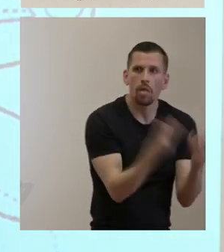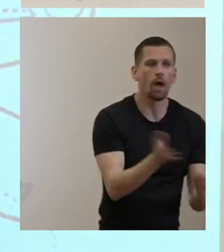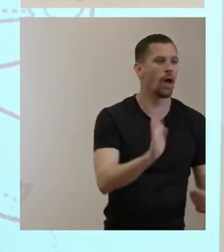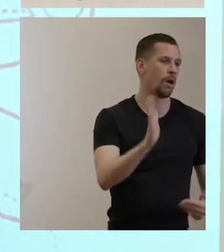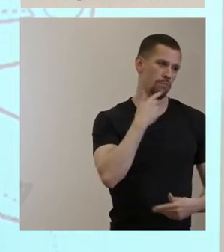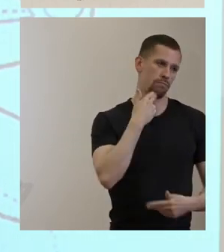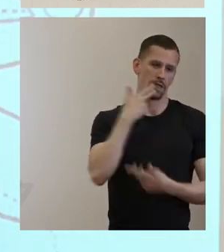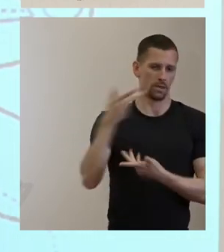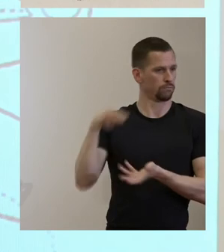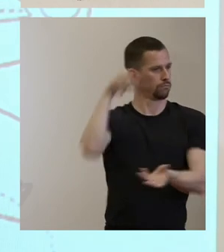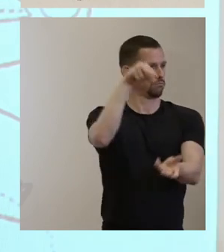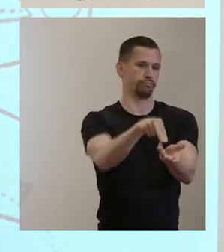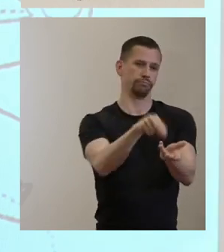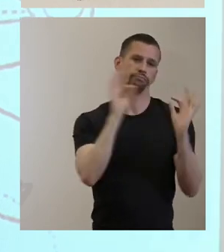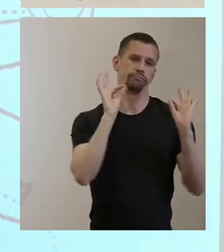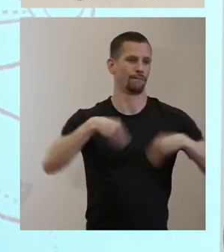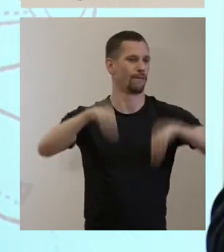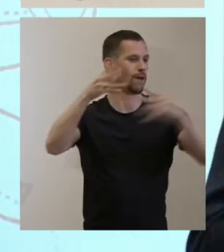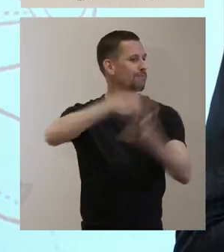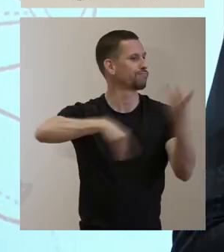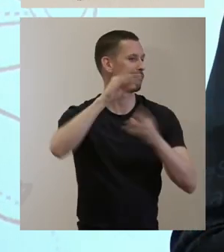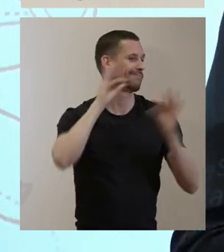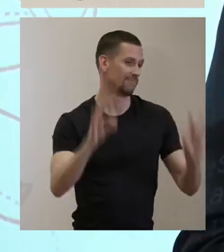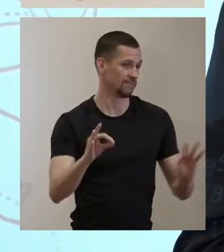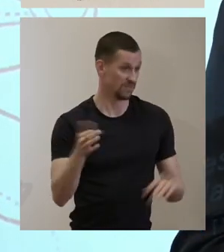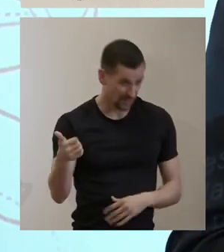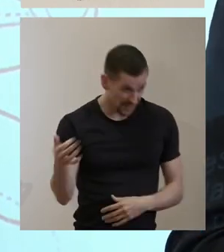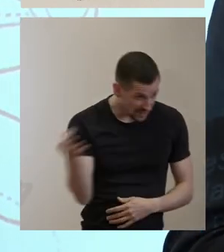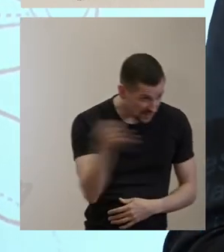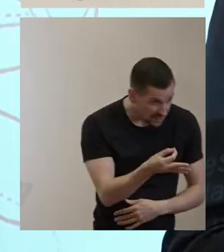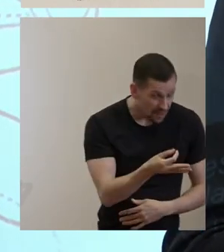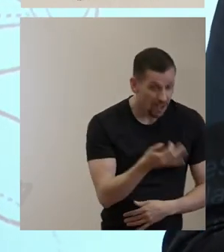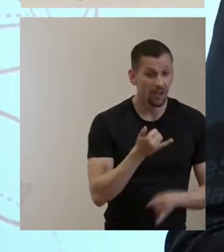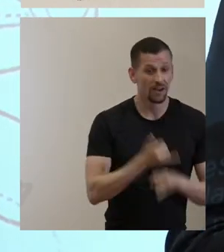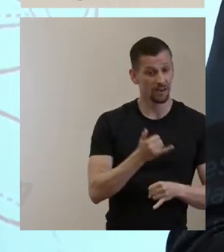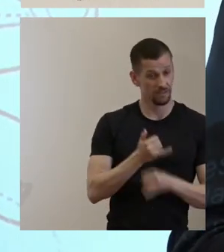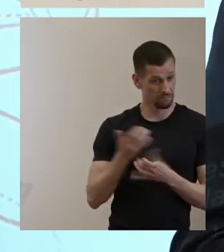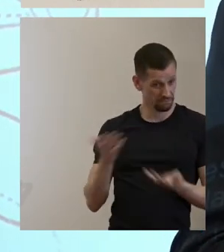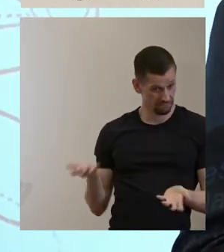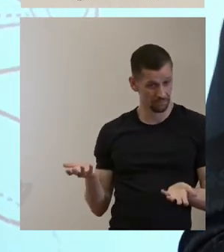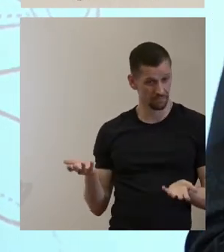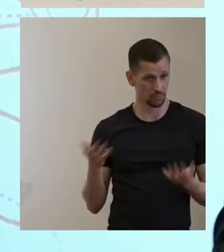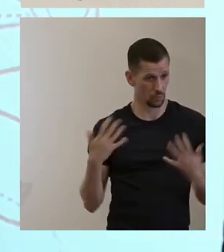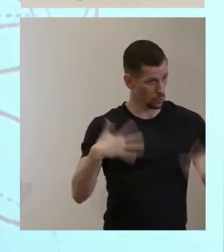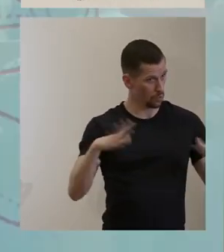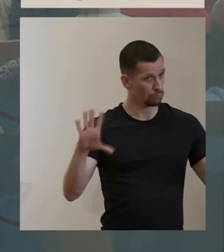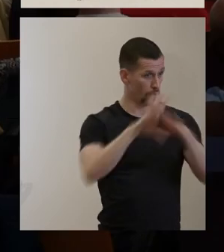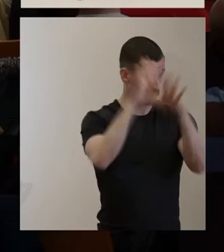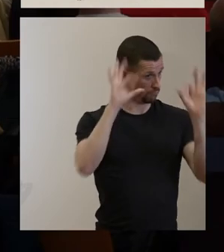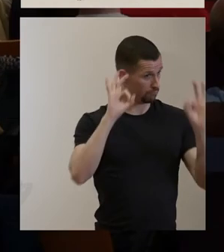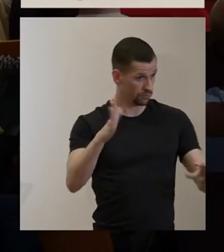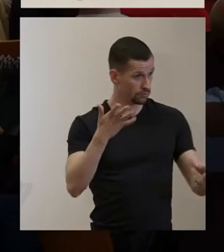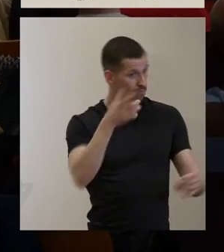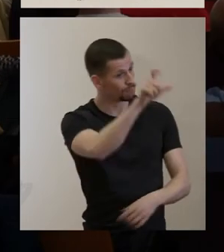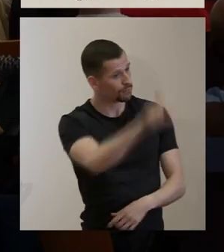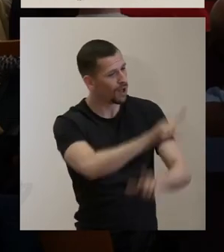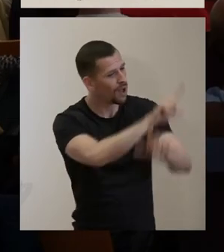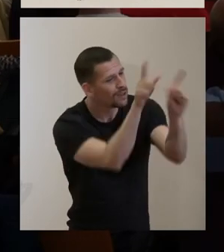Mais l'utilisation du speculum oris, sorte de viol de l'intime pour infliger la vie à ceux qui n'en voulaient plus, était en